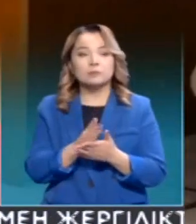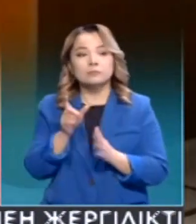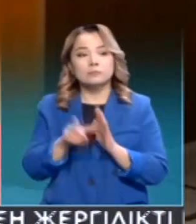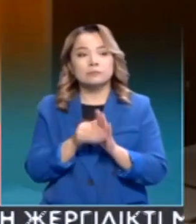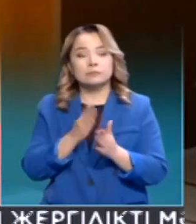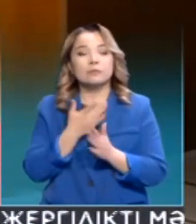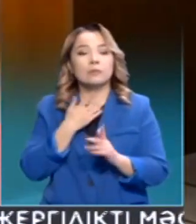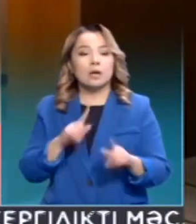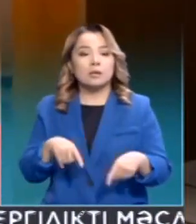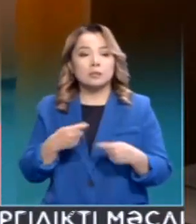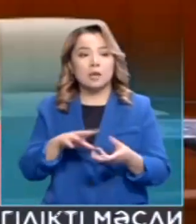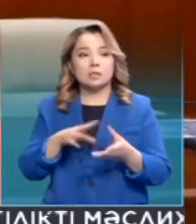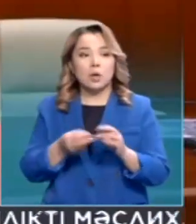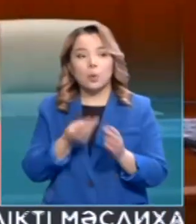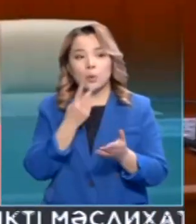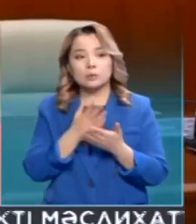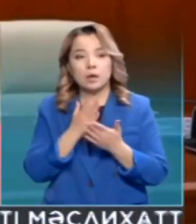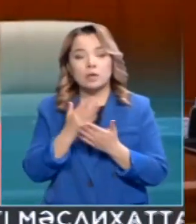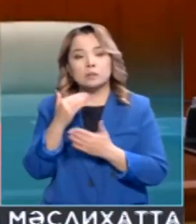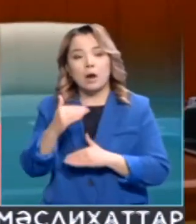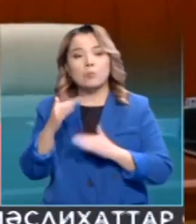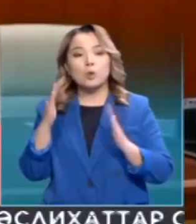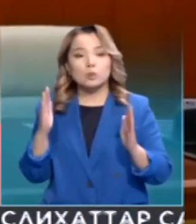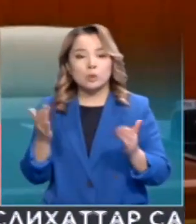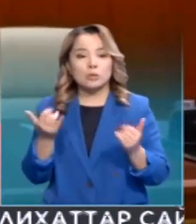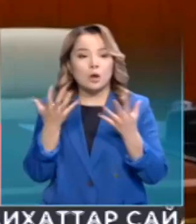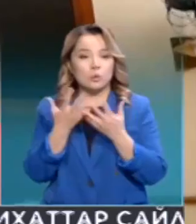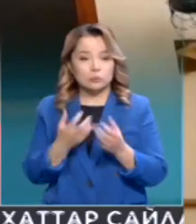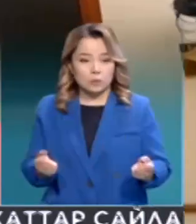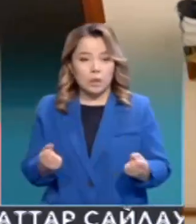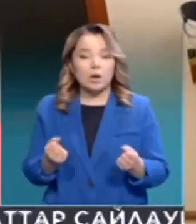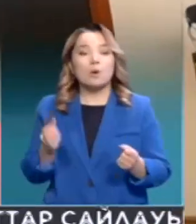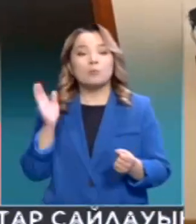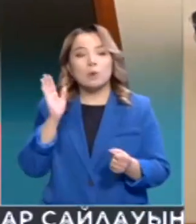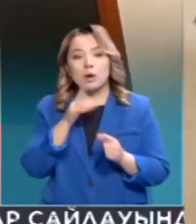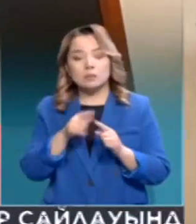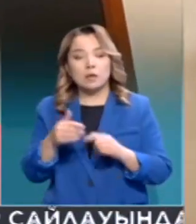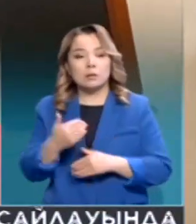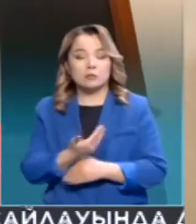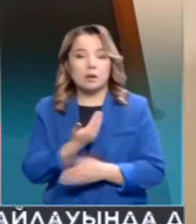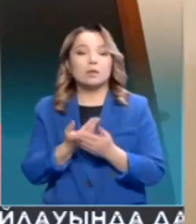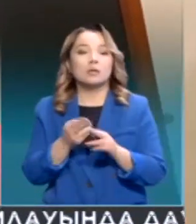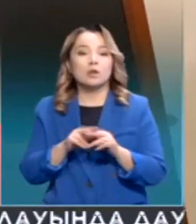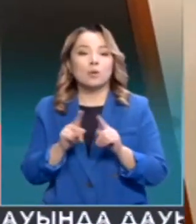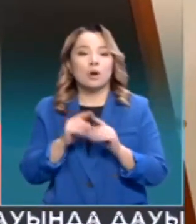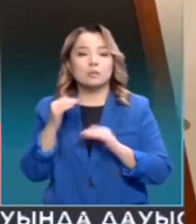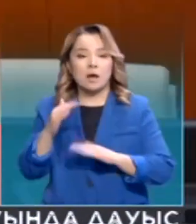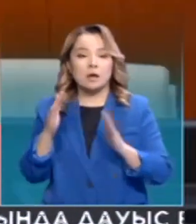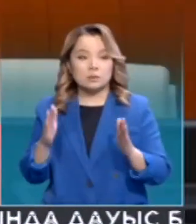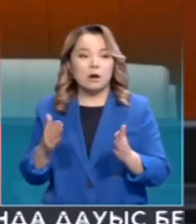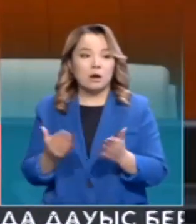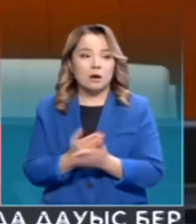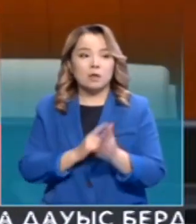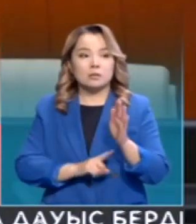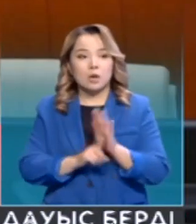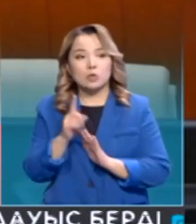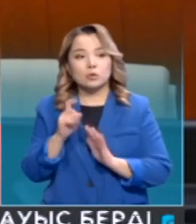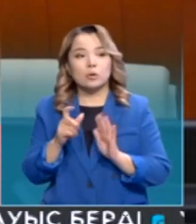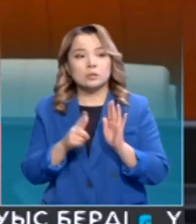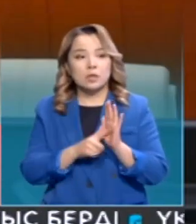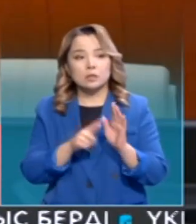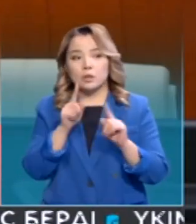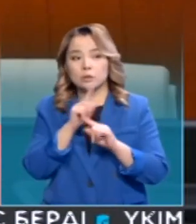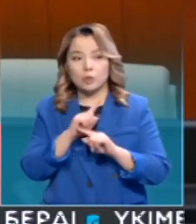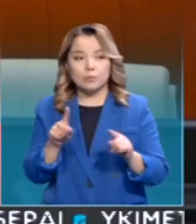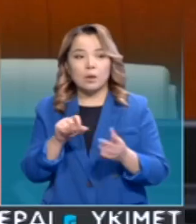дауыс бергенде нәтиже көрсетілетін табло қазір өшіп тұр. Жуырда бұл тақта қайта қосылып, онда бұрынғы 107 санының